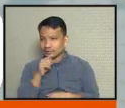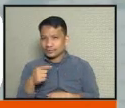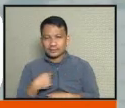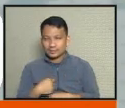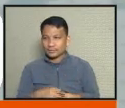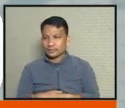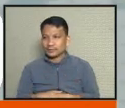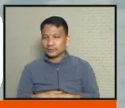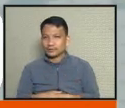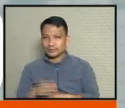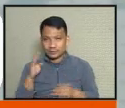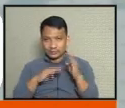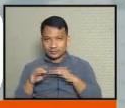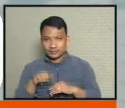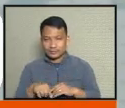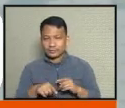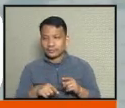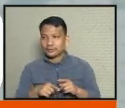Ang problema dyan,